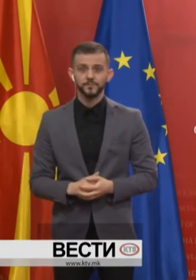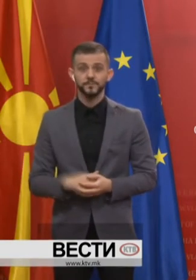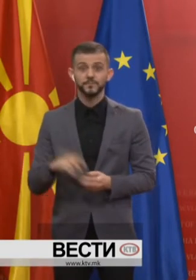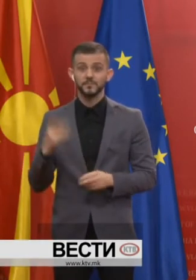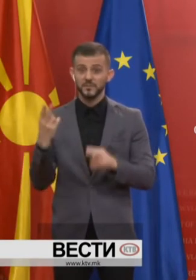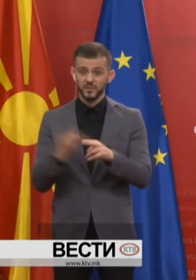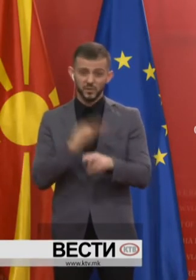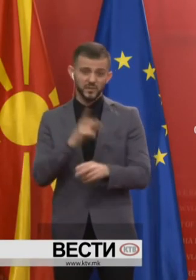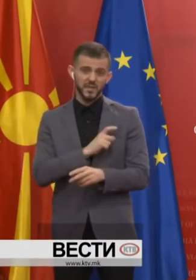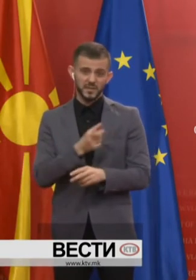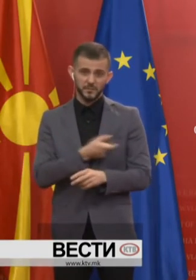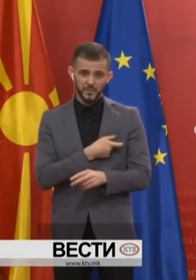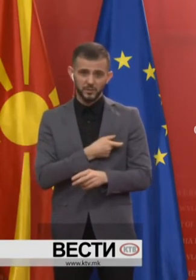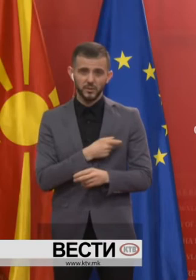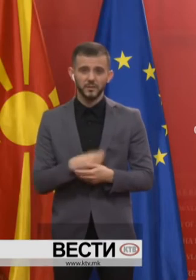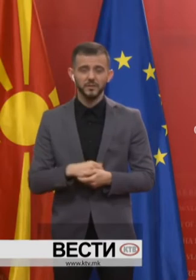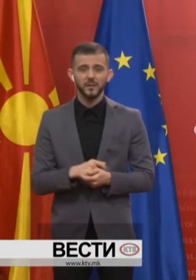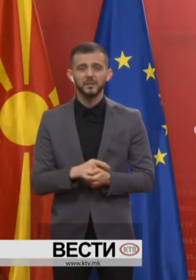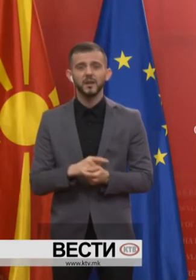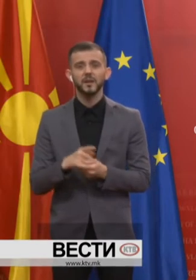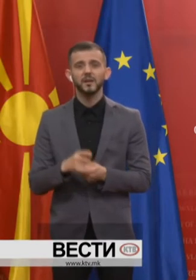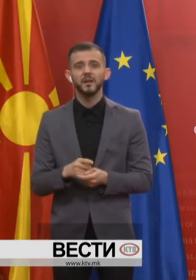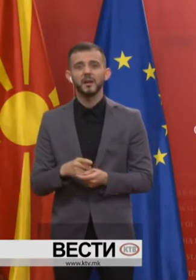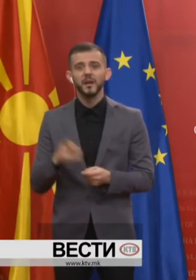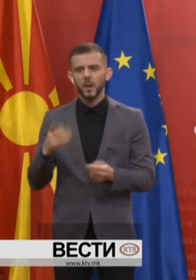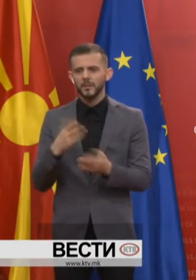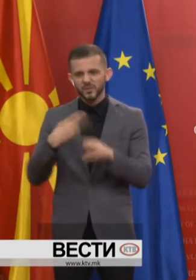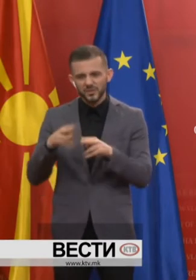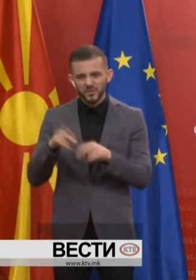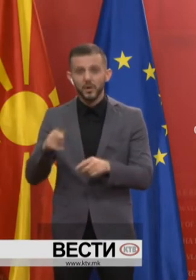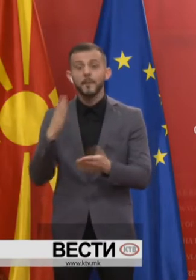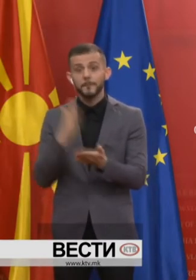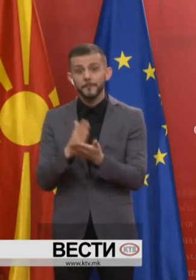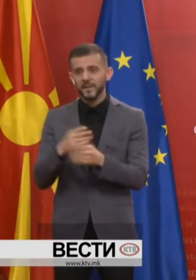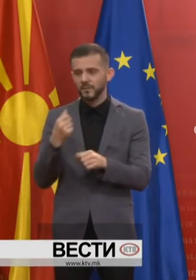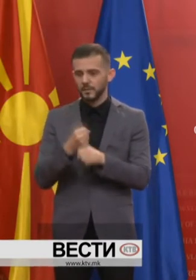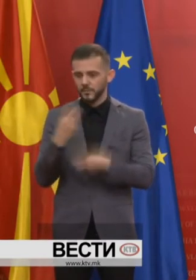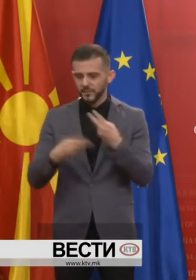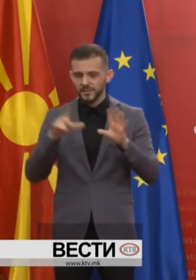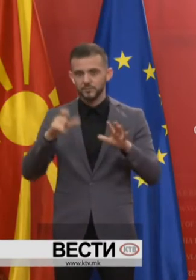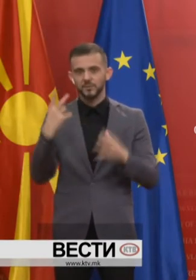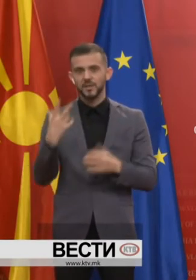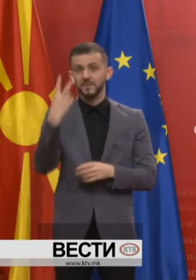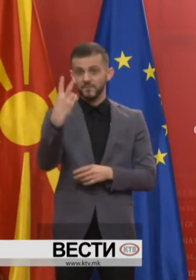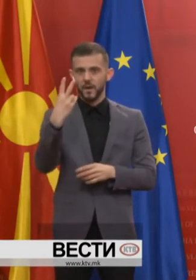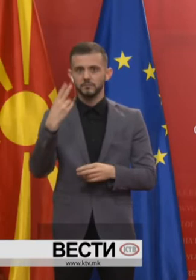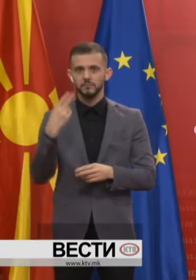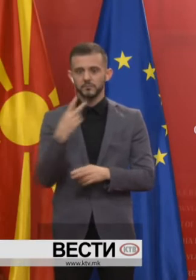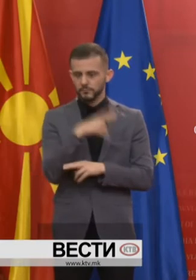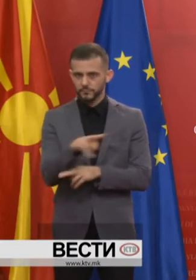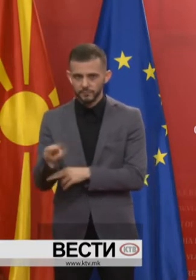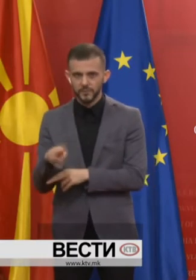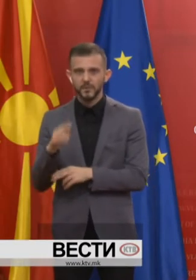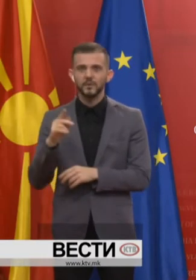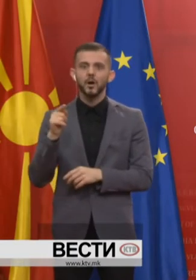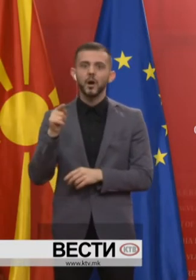Државниот здравствен и санитарен инспекторат во овој период реализираше 732 инспекцијски надзори во субјекти од